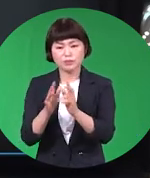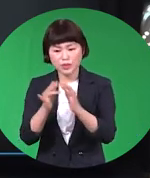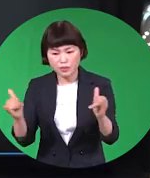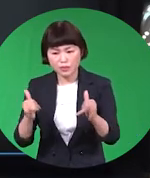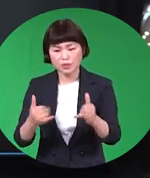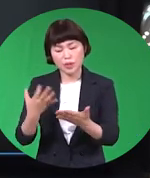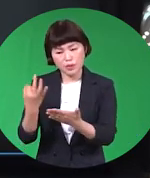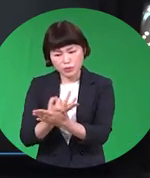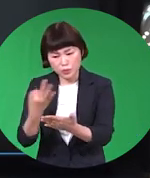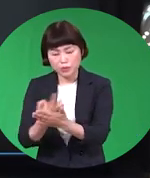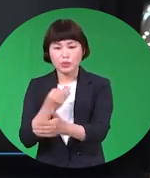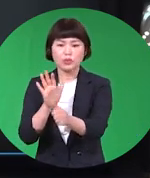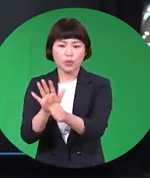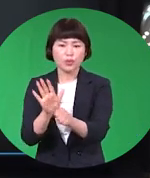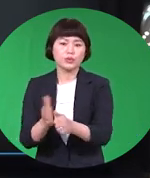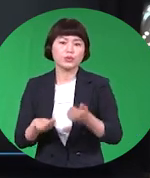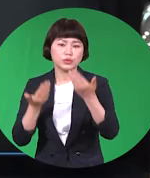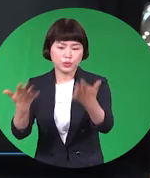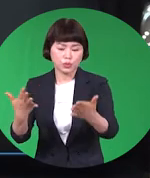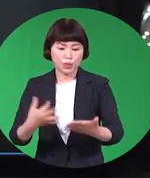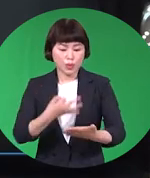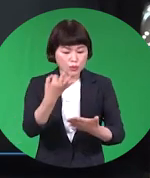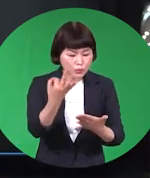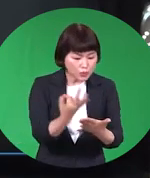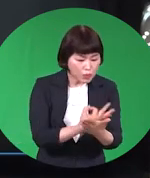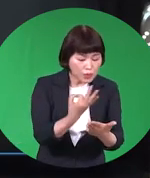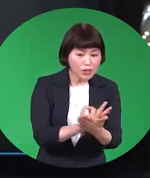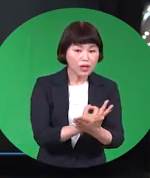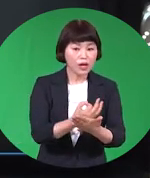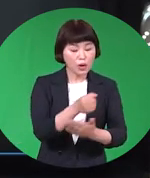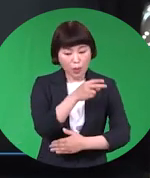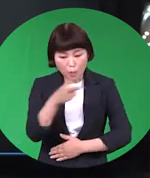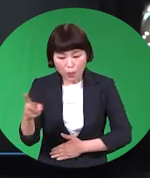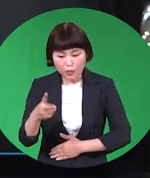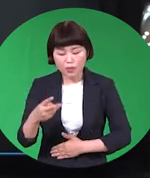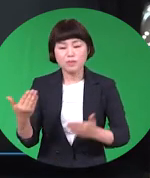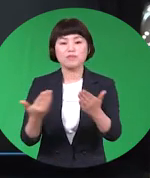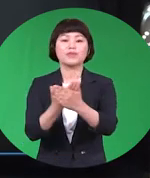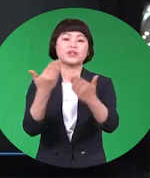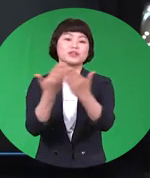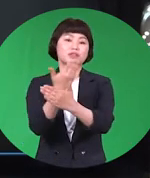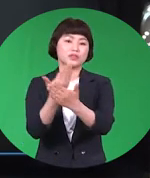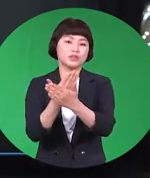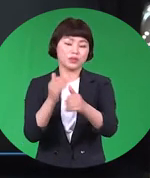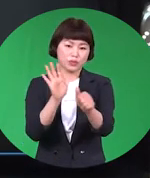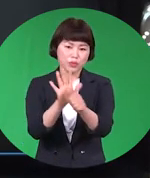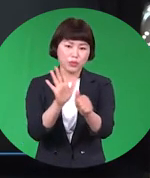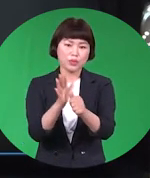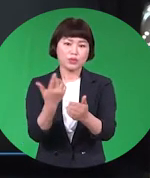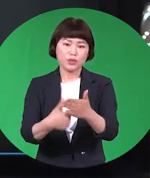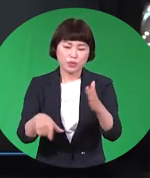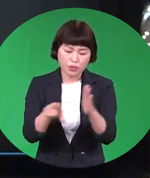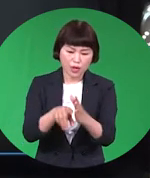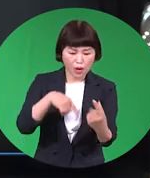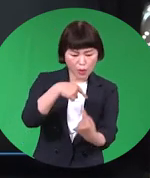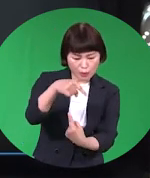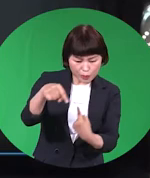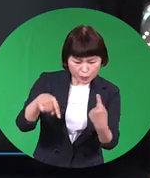증진에 기여하며 소득은 소비로, 소비는 성장으로 이어지는